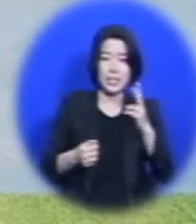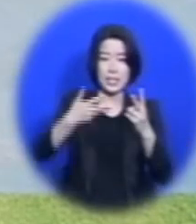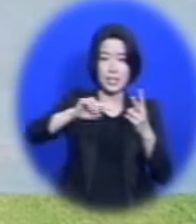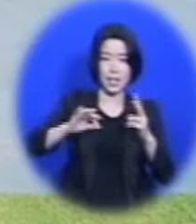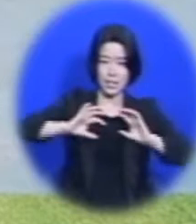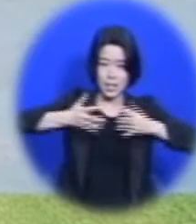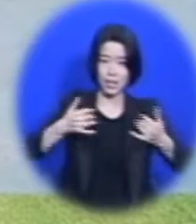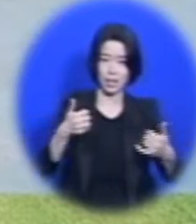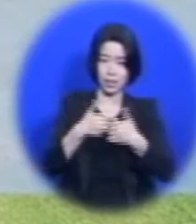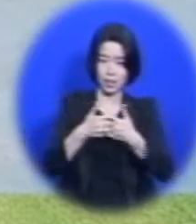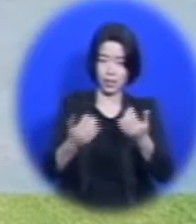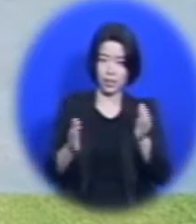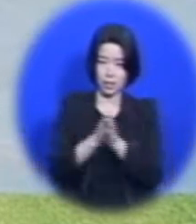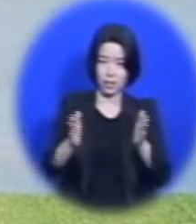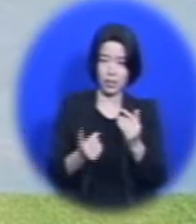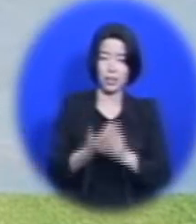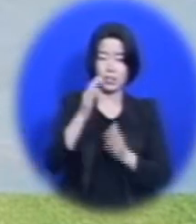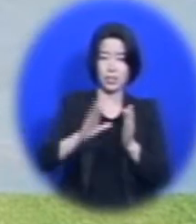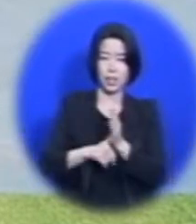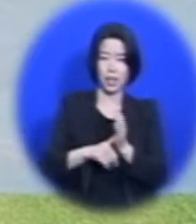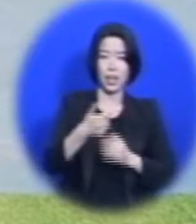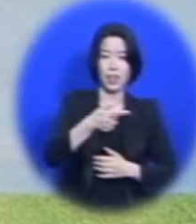때 그때 네덜란드용